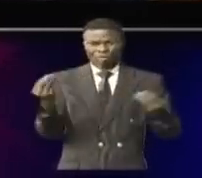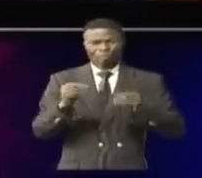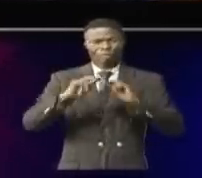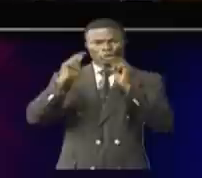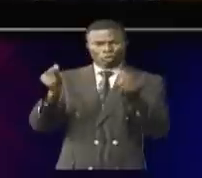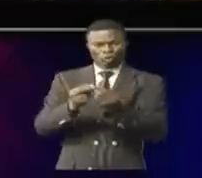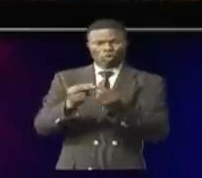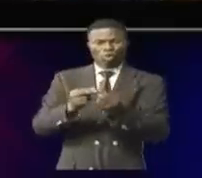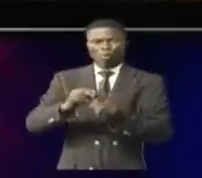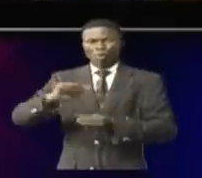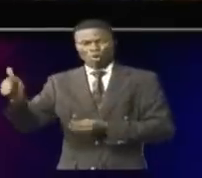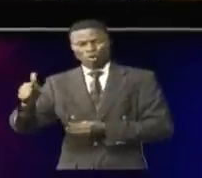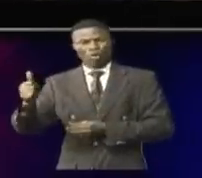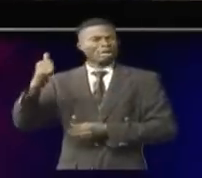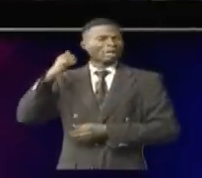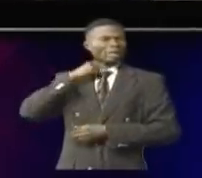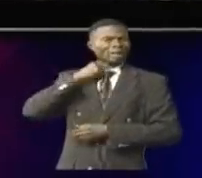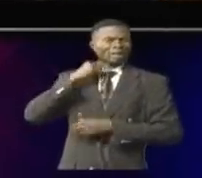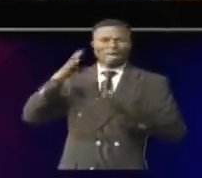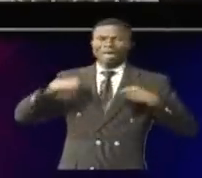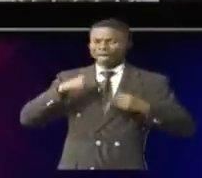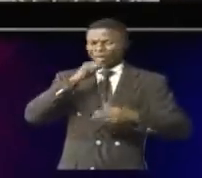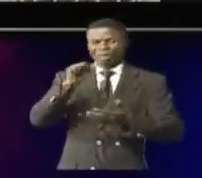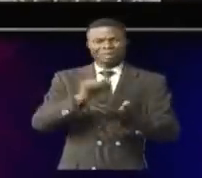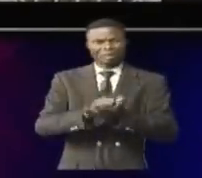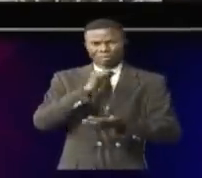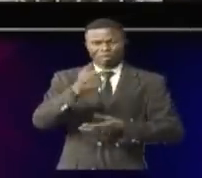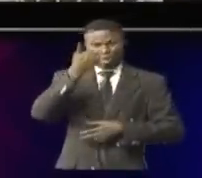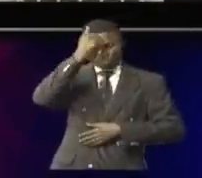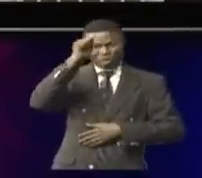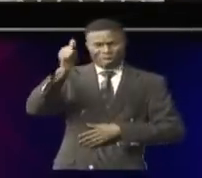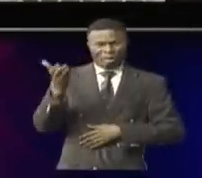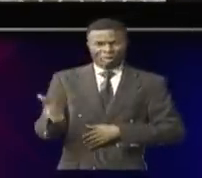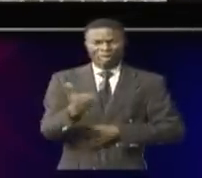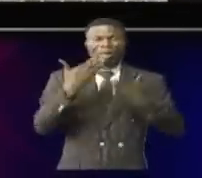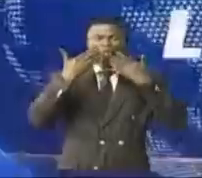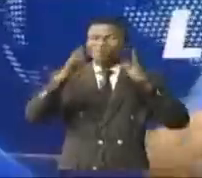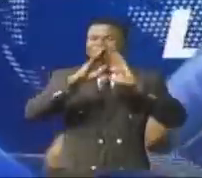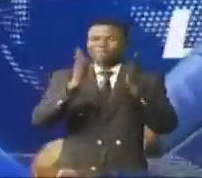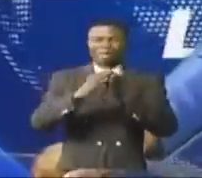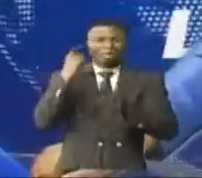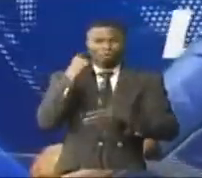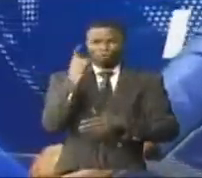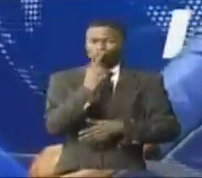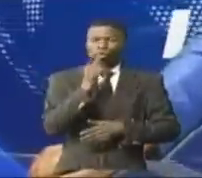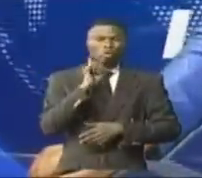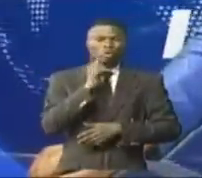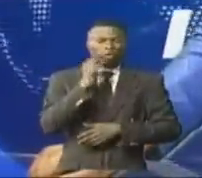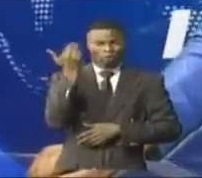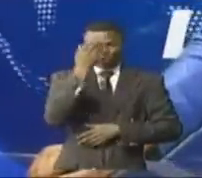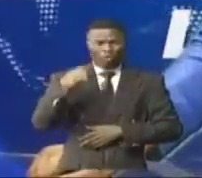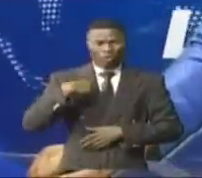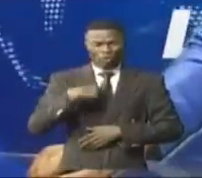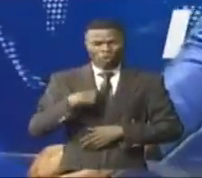CIMECO boycotte ce mouvement de grève. Merci de rester avec nous. Retrouvez